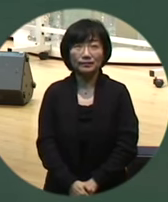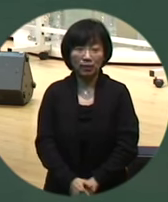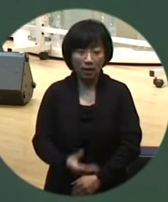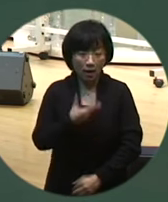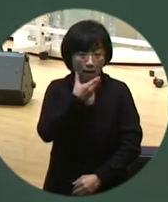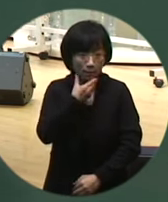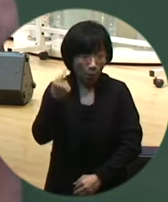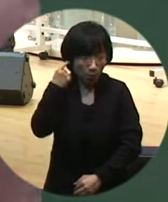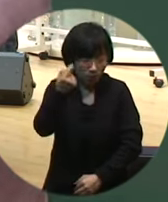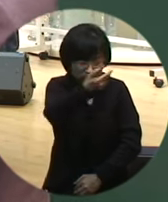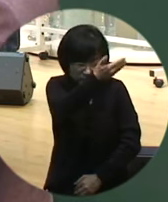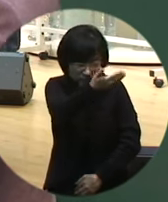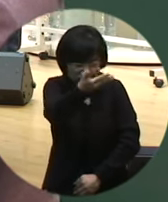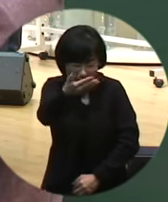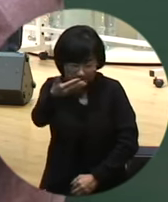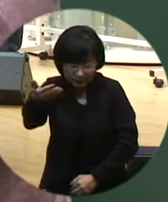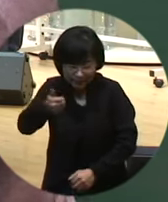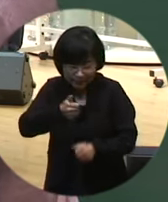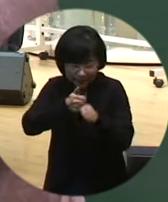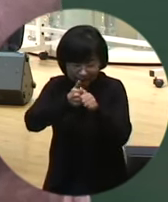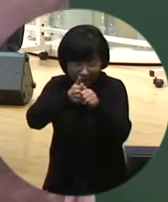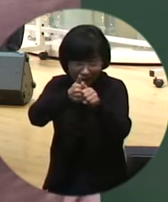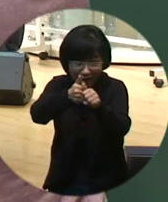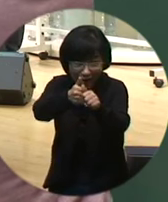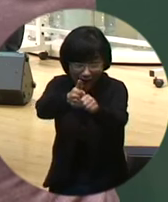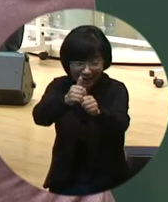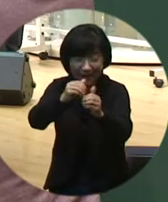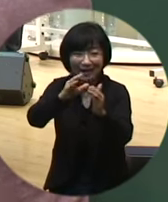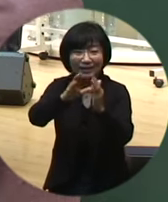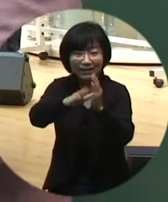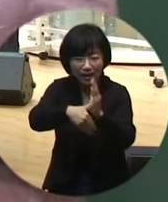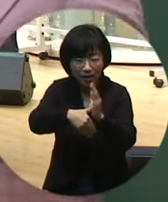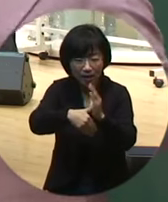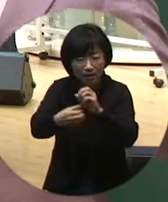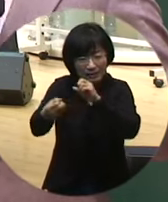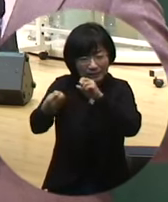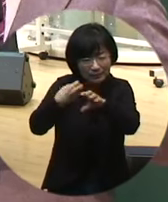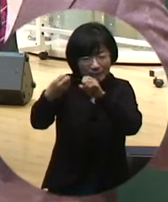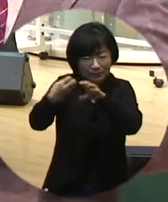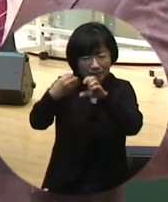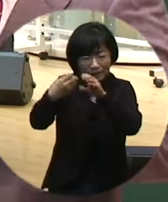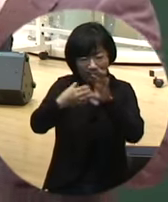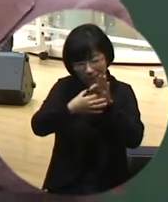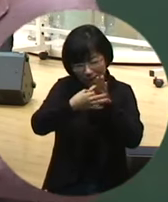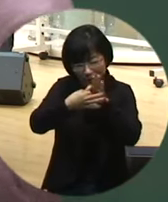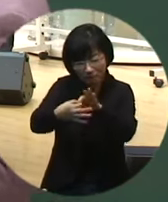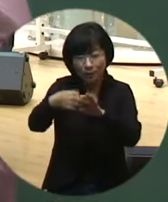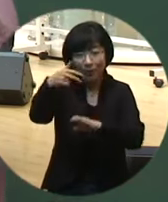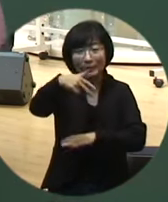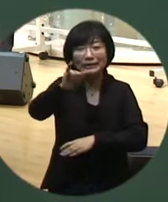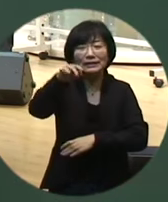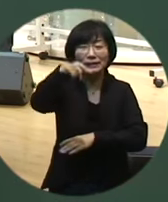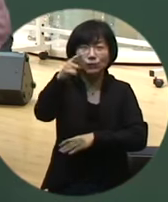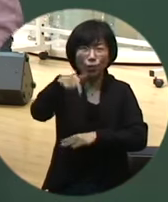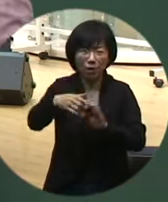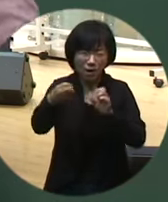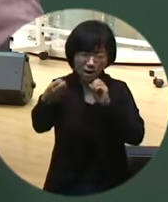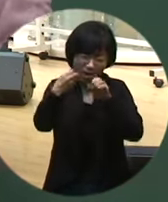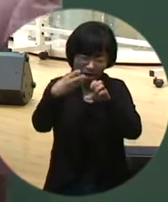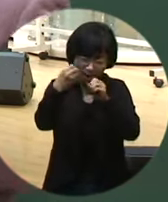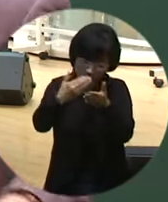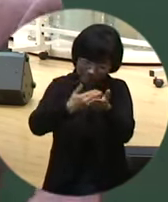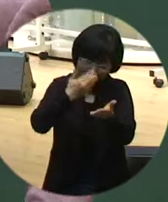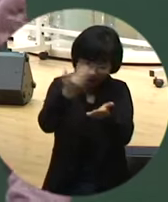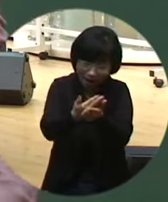계속 타고 있으면은 뭐가 보이는데 뭐가 보이느냐? 지속되는 응답이 보여. And if you follow this flow of the gospel, then you'll be able to receive the answer